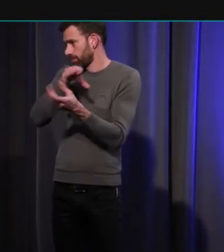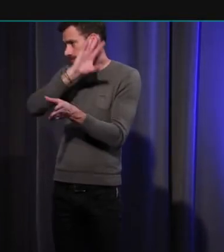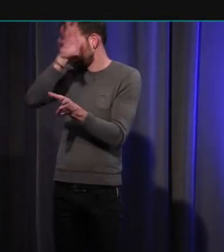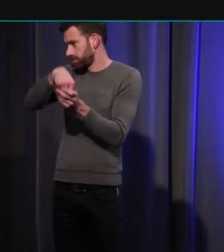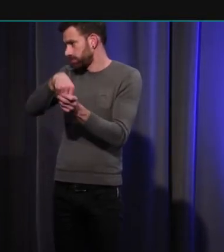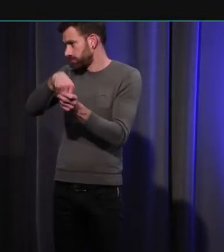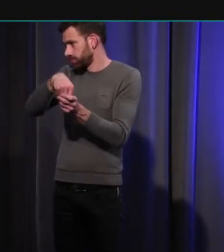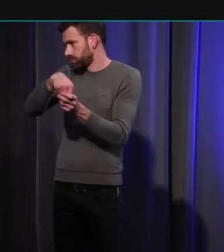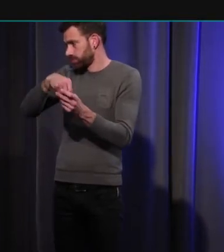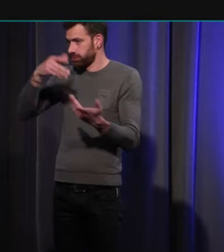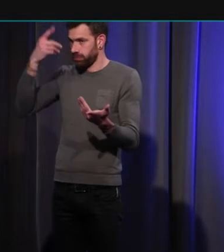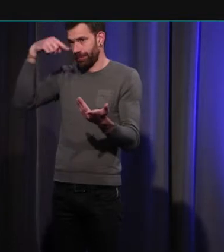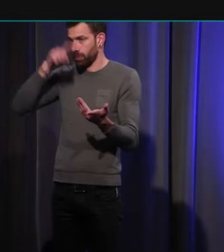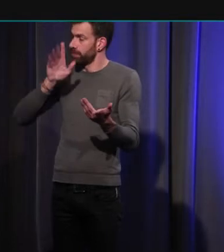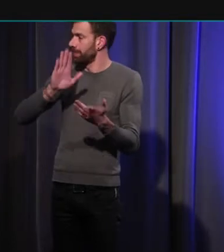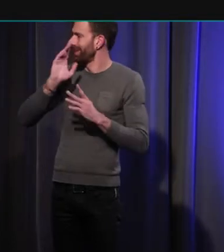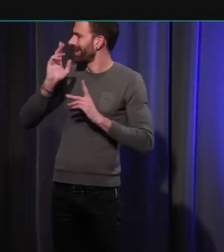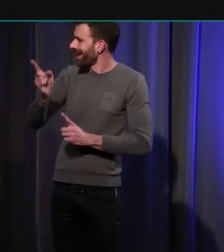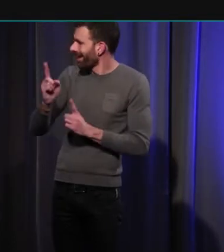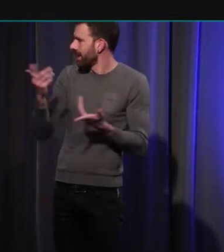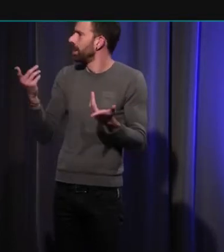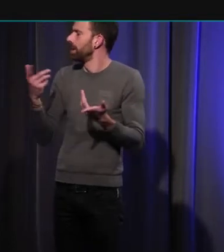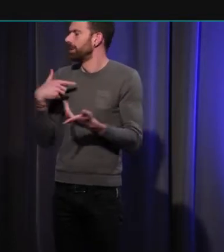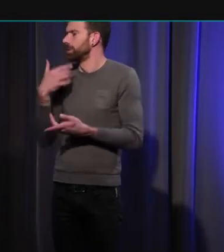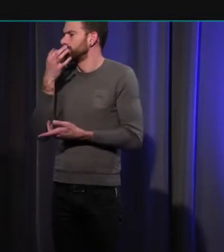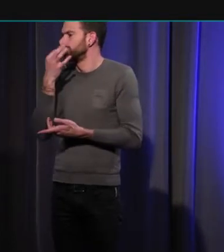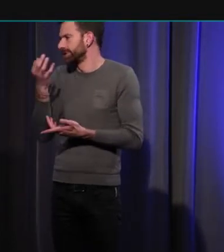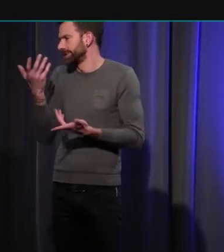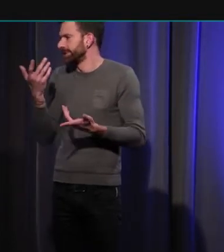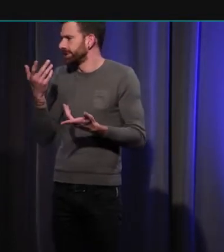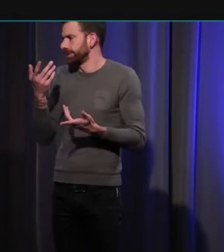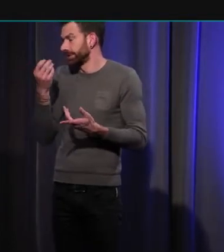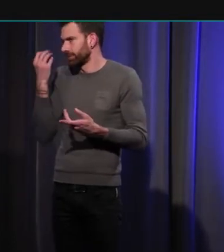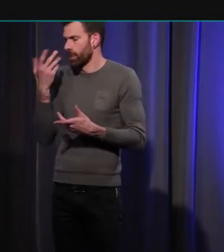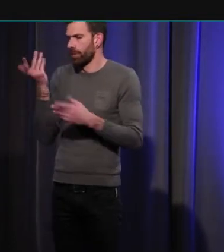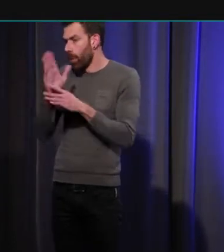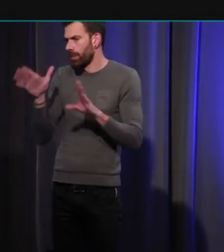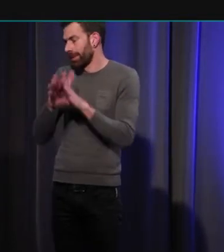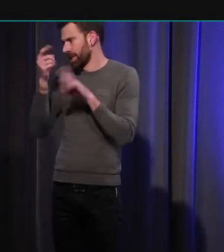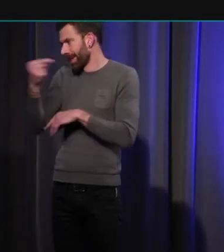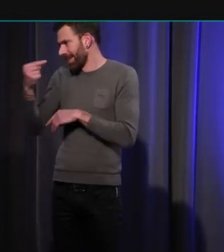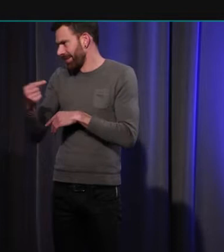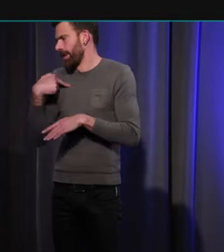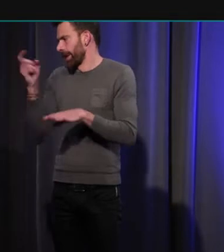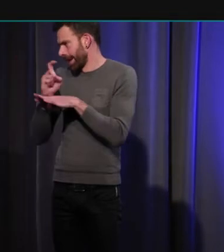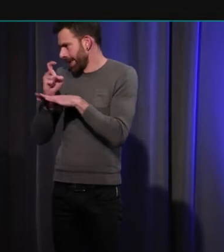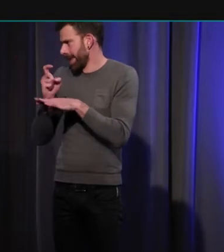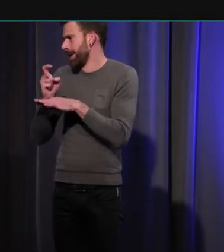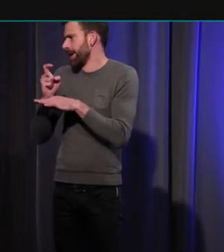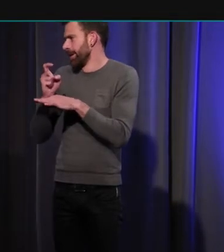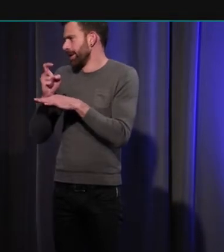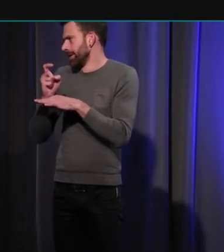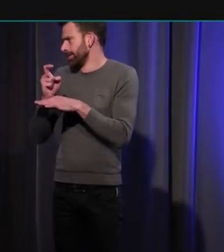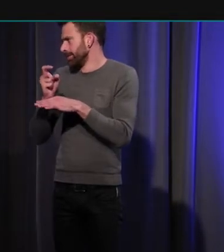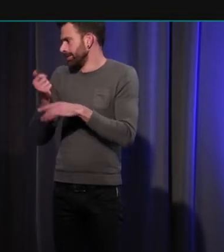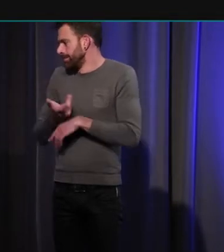à la fois un idéal guerrier où j'ai un peu insister sur le versant négatif des templiers avec les critiques qui ont été formulées contre eux par